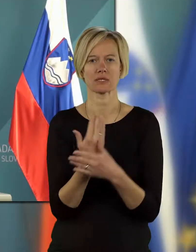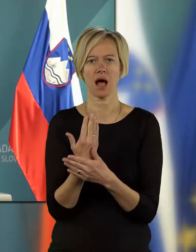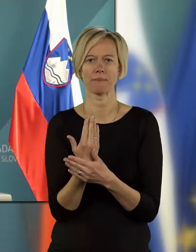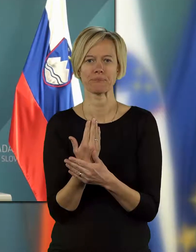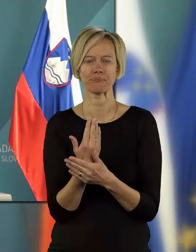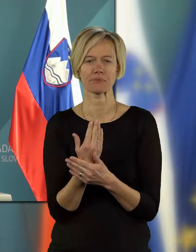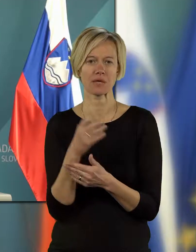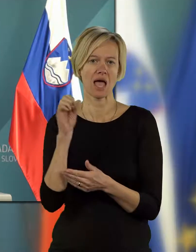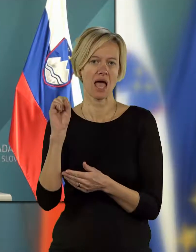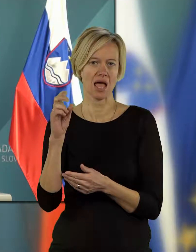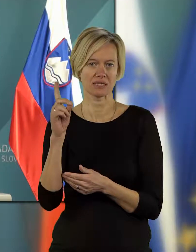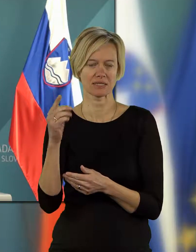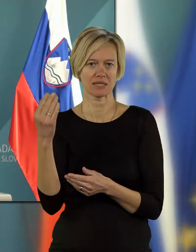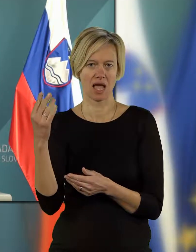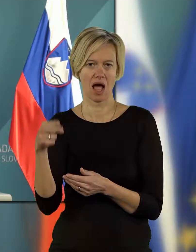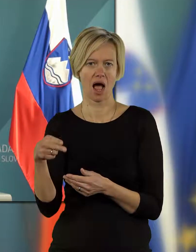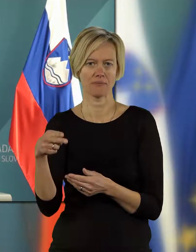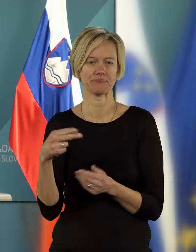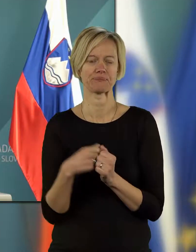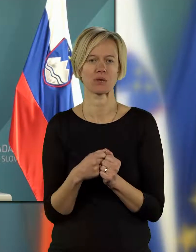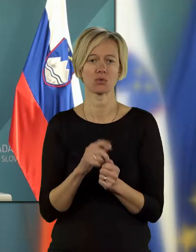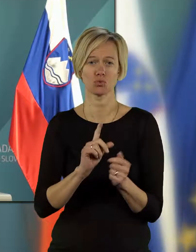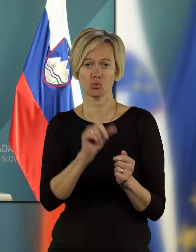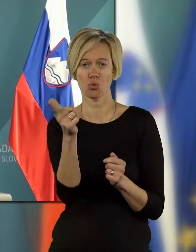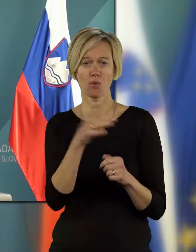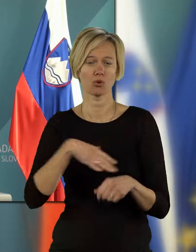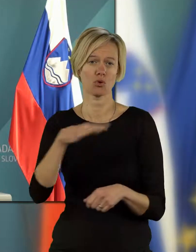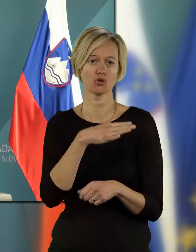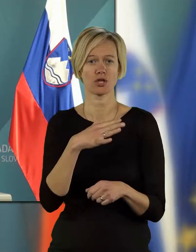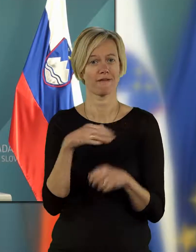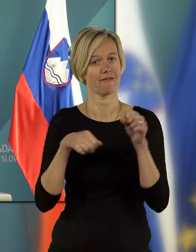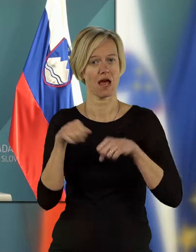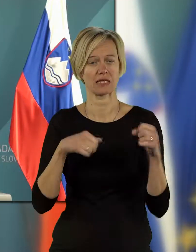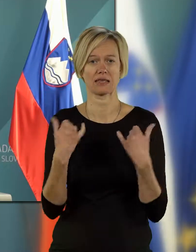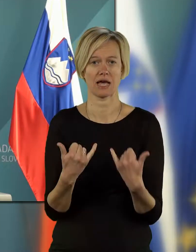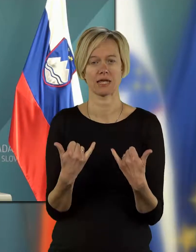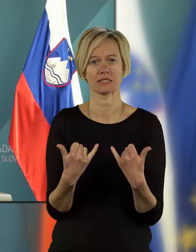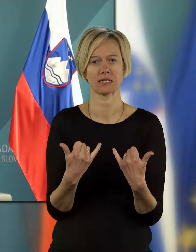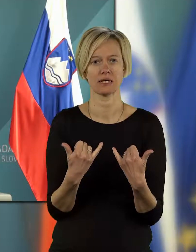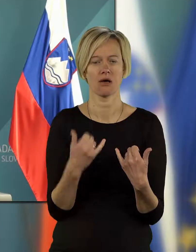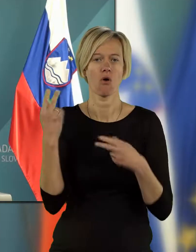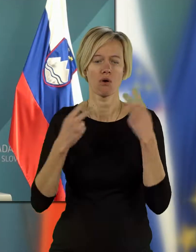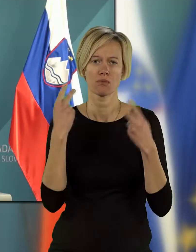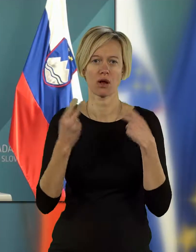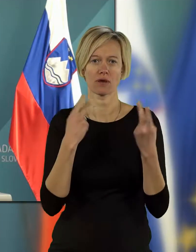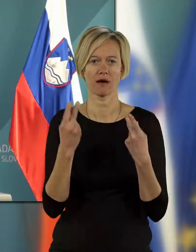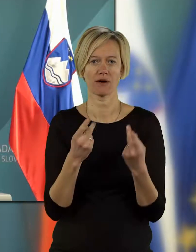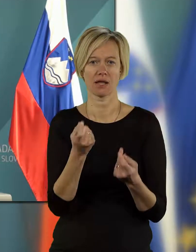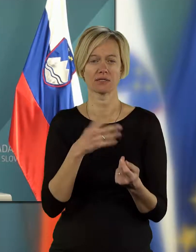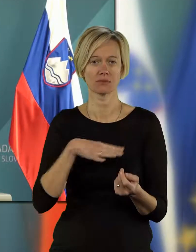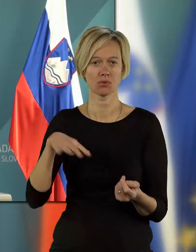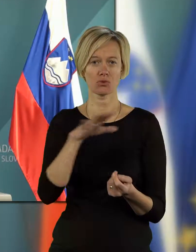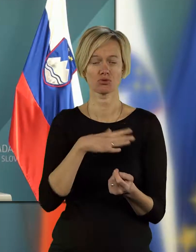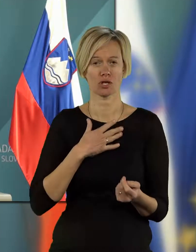tudi za SDH. Drugo področje, ki ga je vlada danes obravnavala